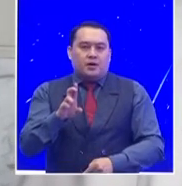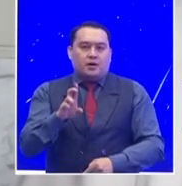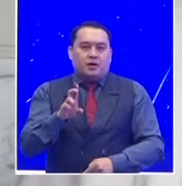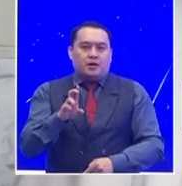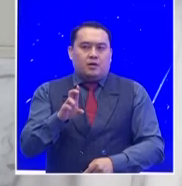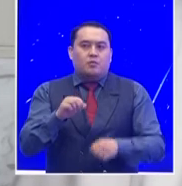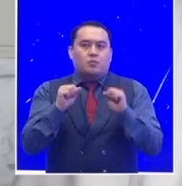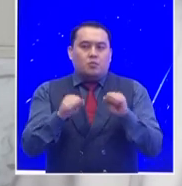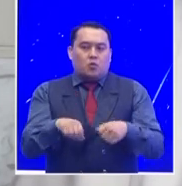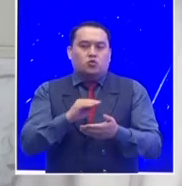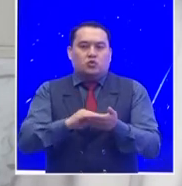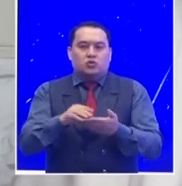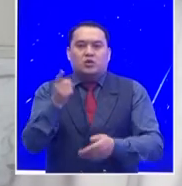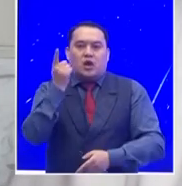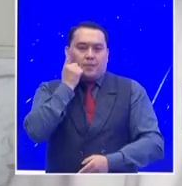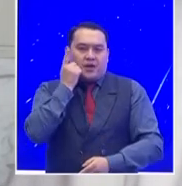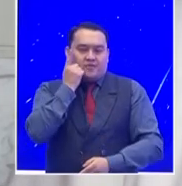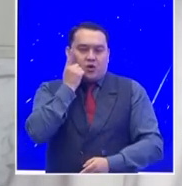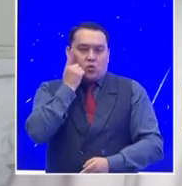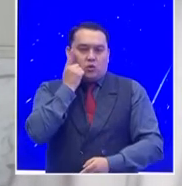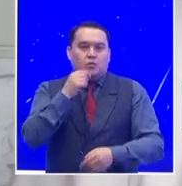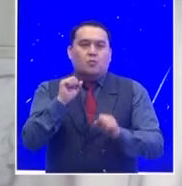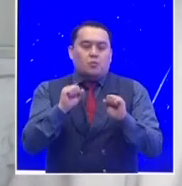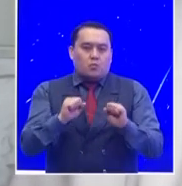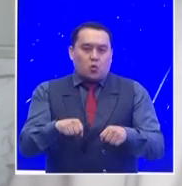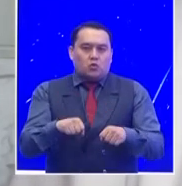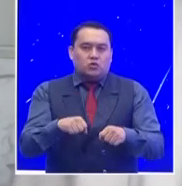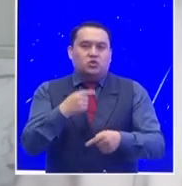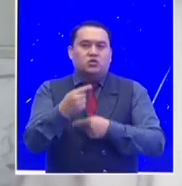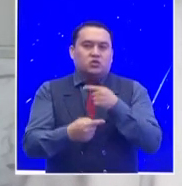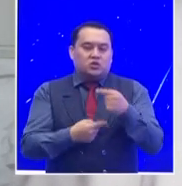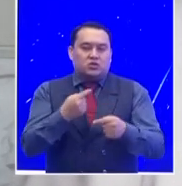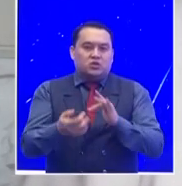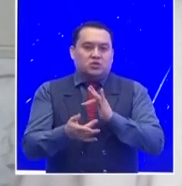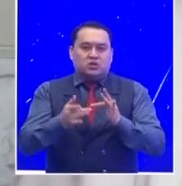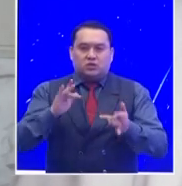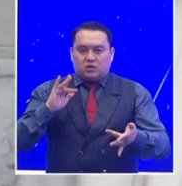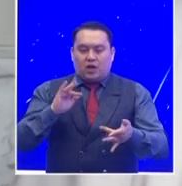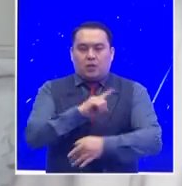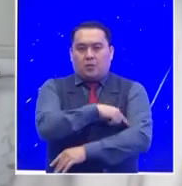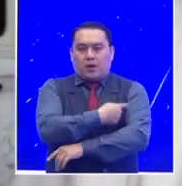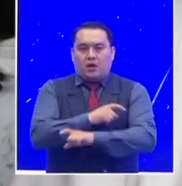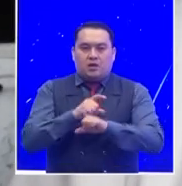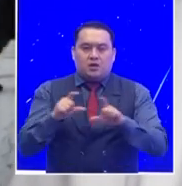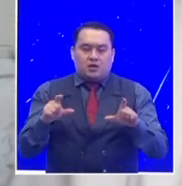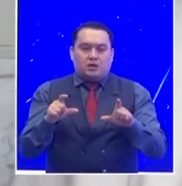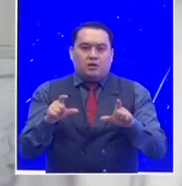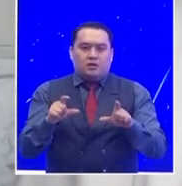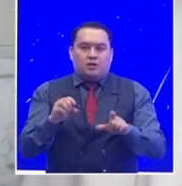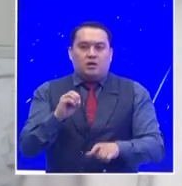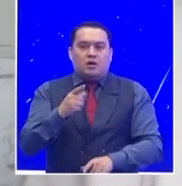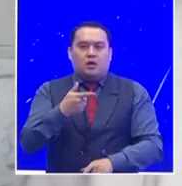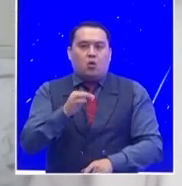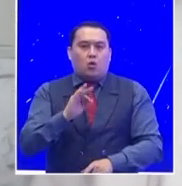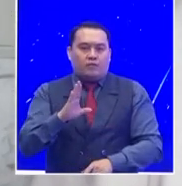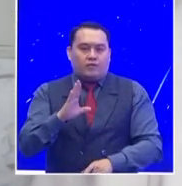«Домумед», может записаться по телефону, может записаться через сайт поликлиники, может записаться через ИГОВ. Таким